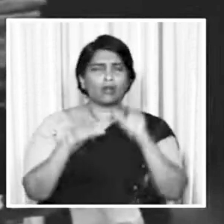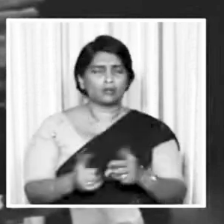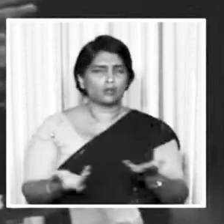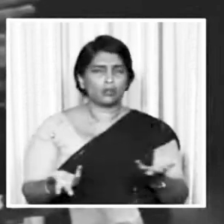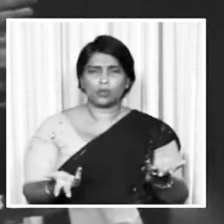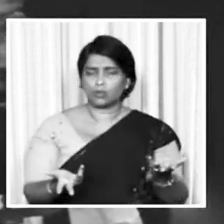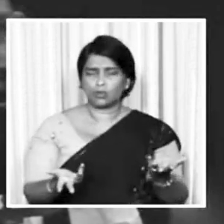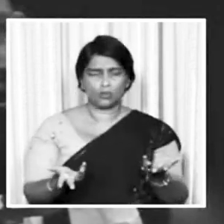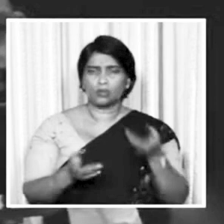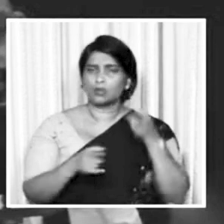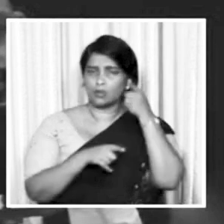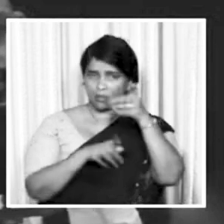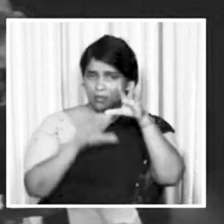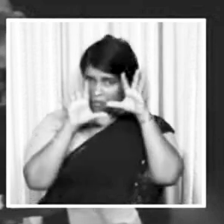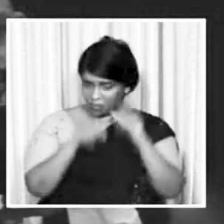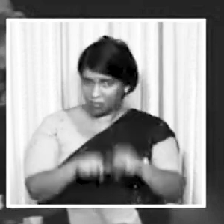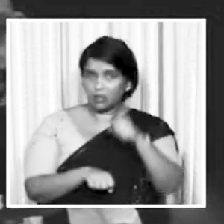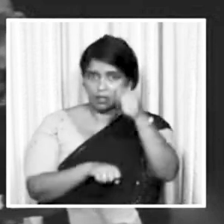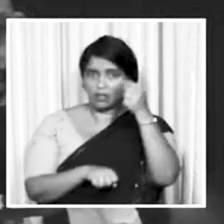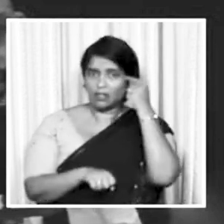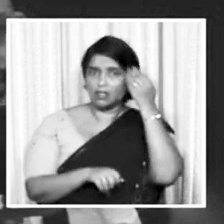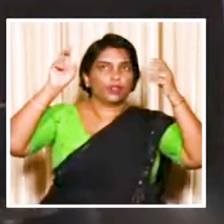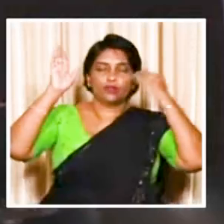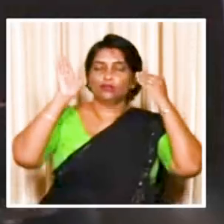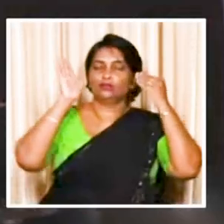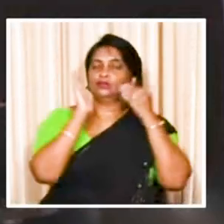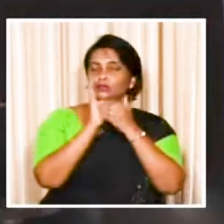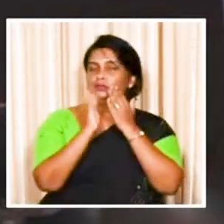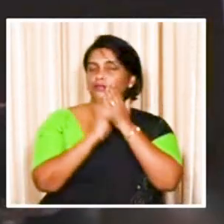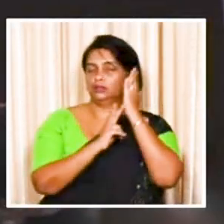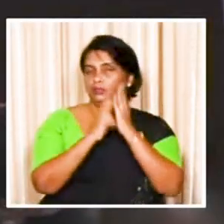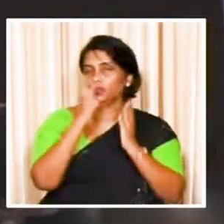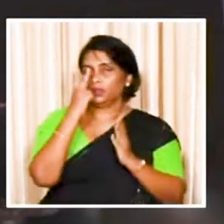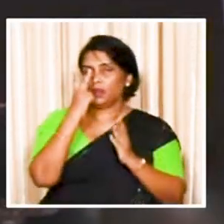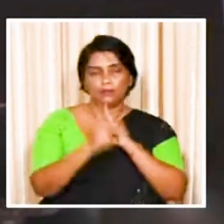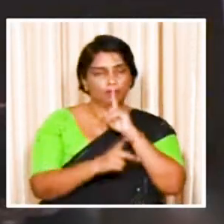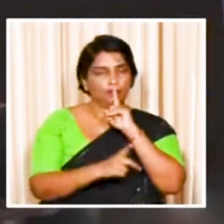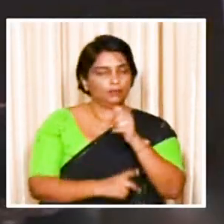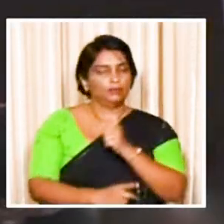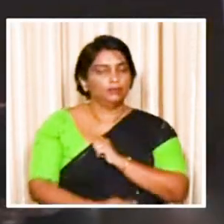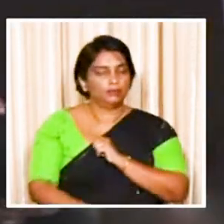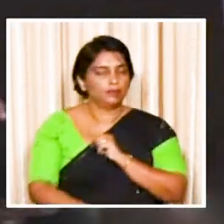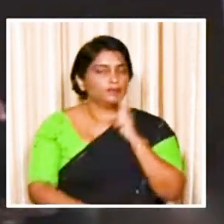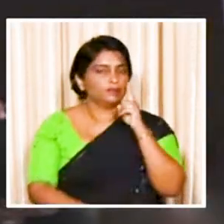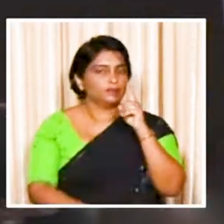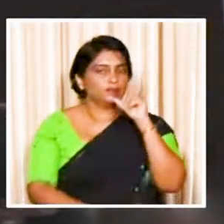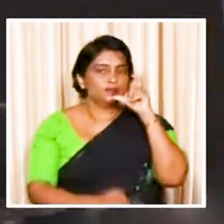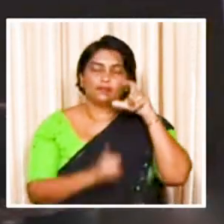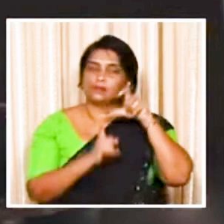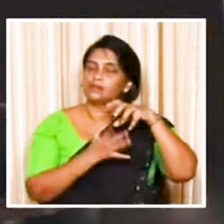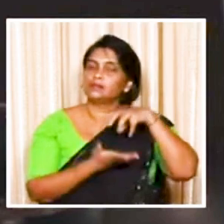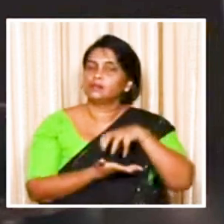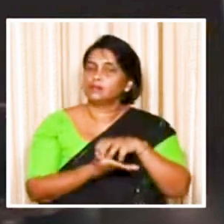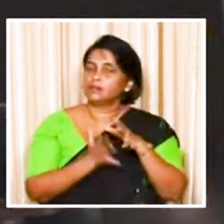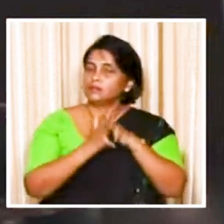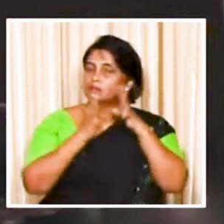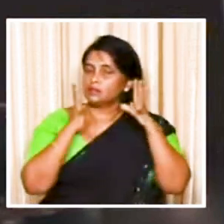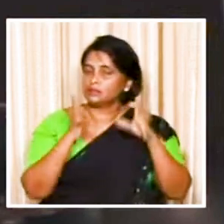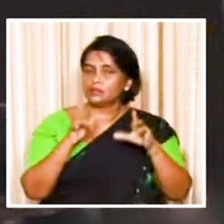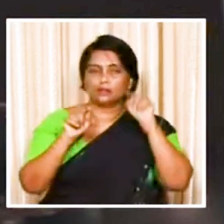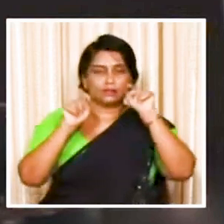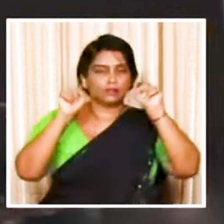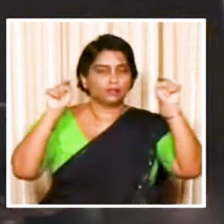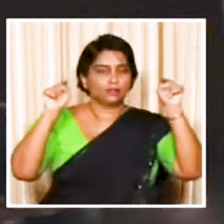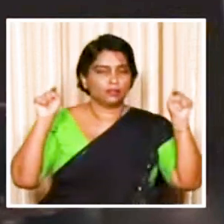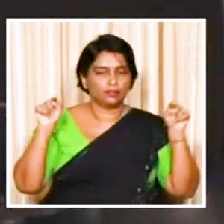தமிழர்களை அழித்து விடுங்கள். ஏன் நீங்கள் தமிழர்களை தொடர்ந்து வஞ்சிக்கிறீர்கள்? கொழும்பு மாவட்டத்தில் உள்ள பல்வேறு பிரதேசங்களிலும் தமிழர்கள்